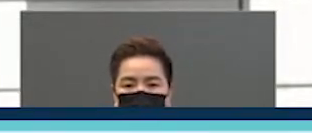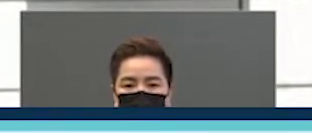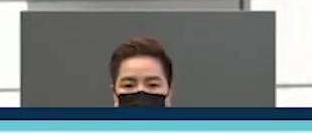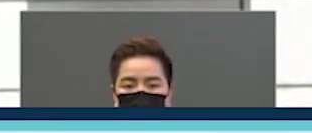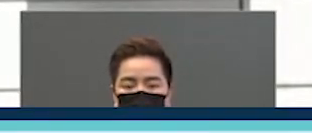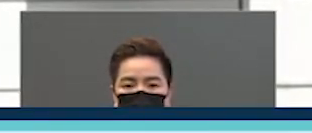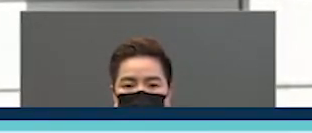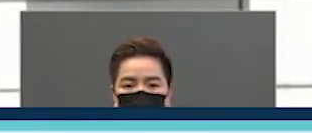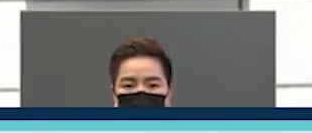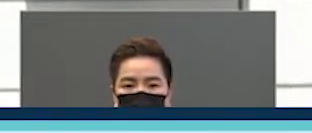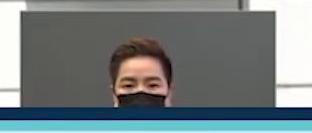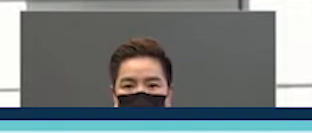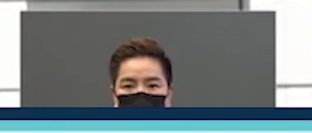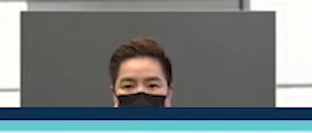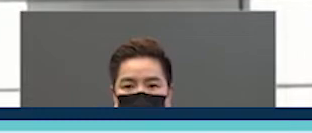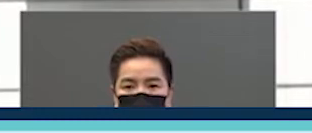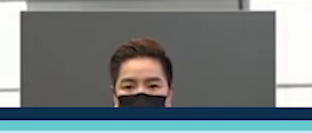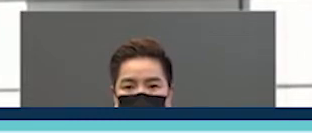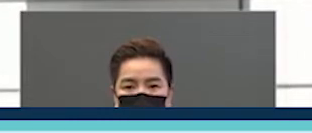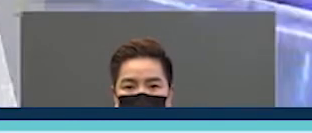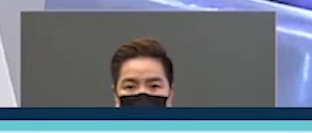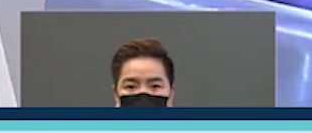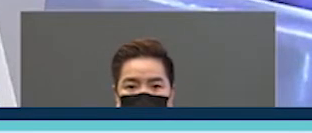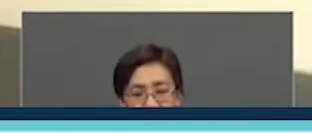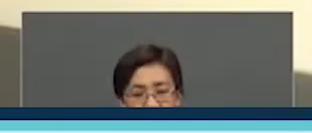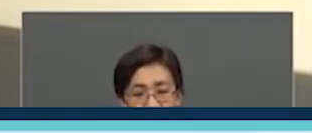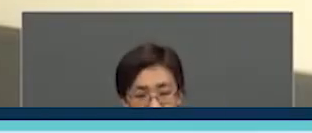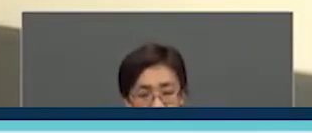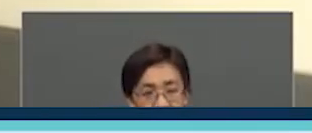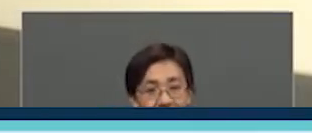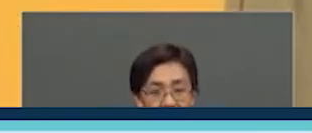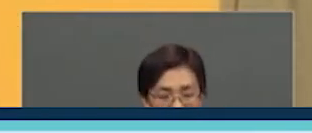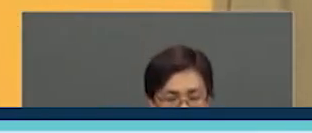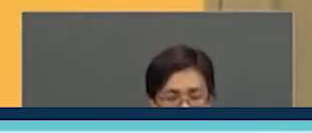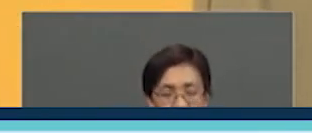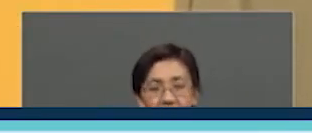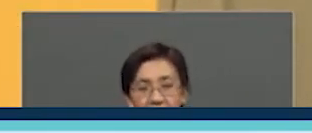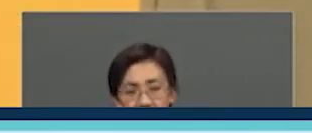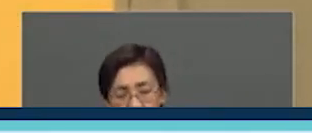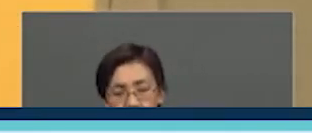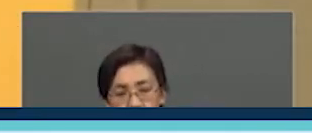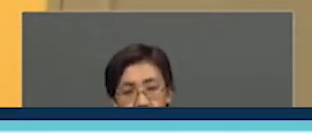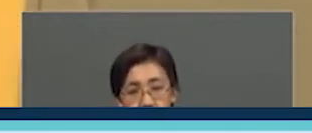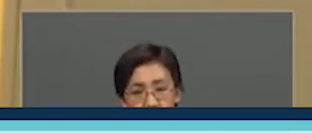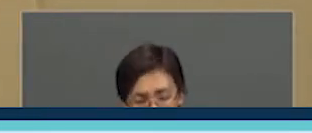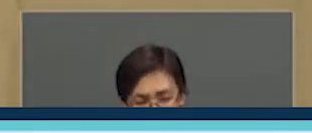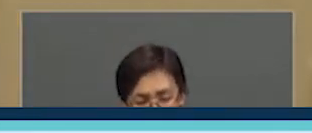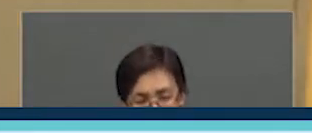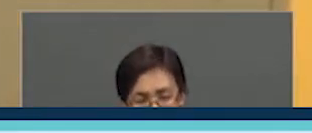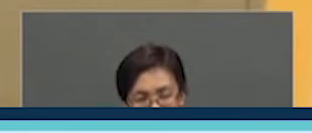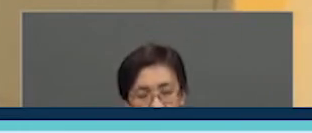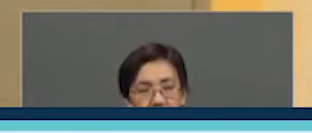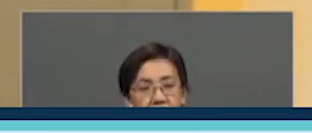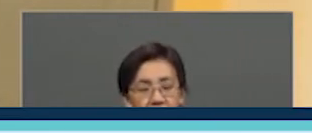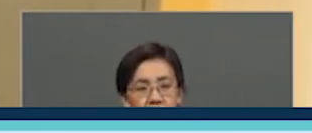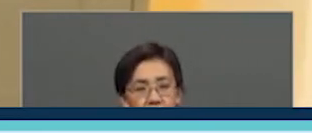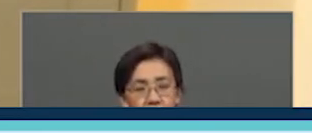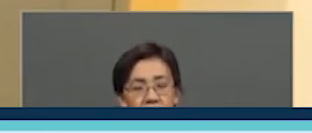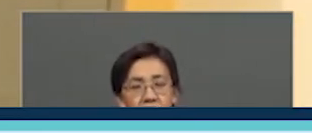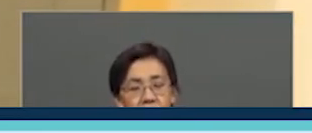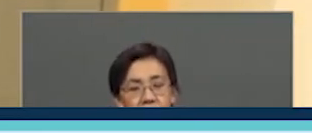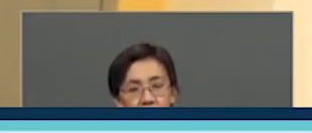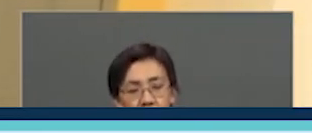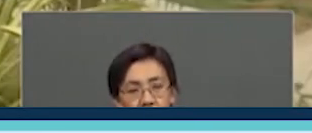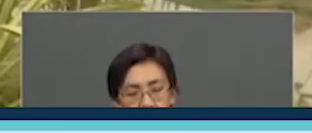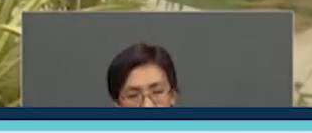จีเอชแบงค์ CallCenterโทร 0 2645 9000นั่น